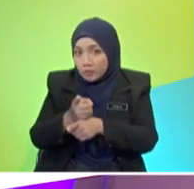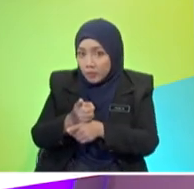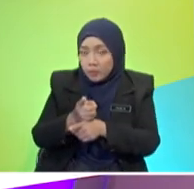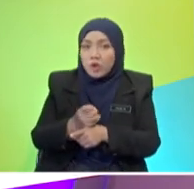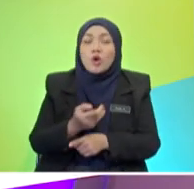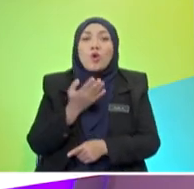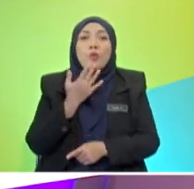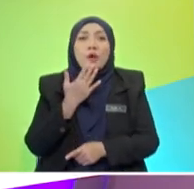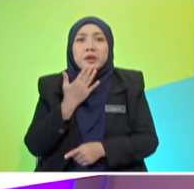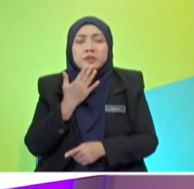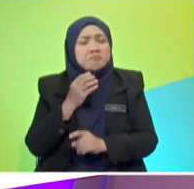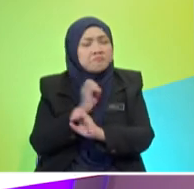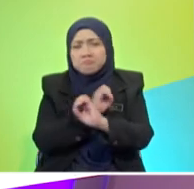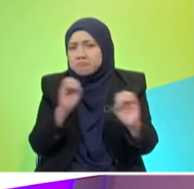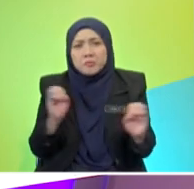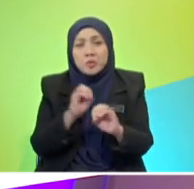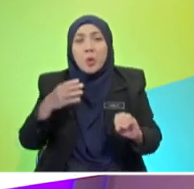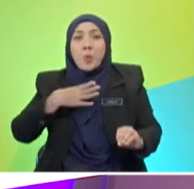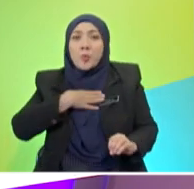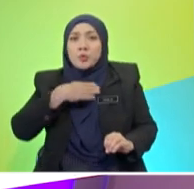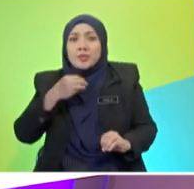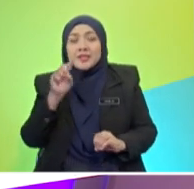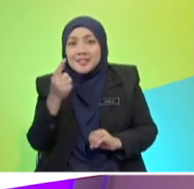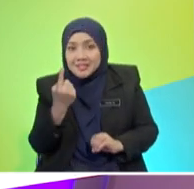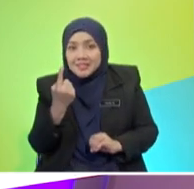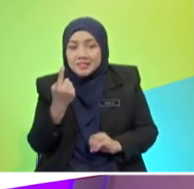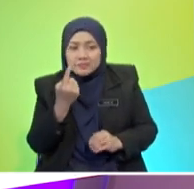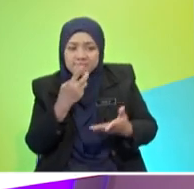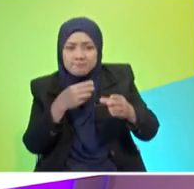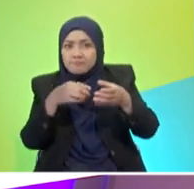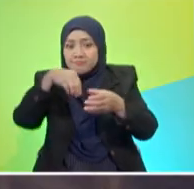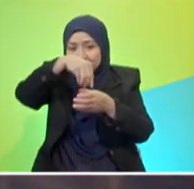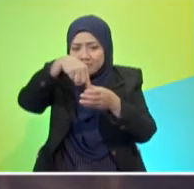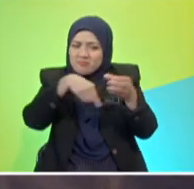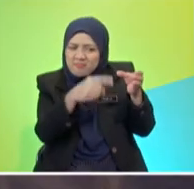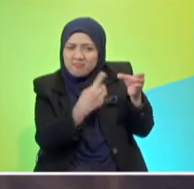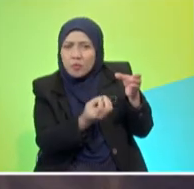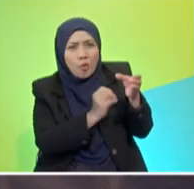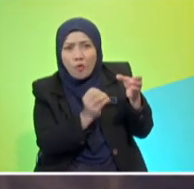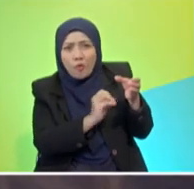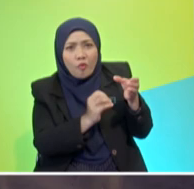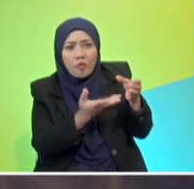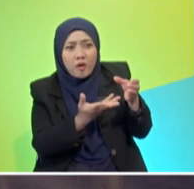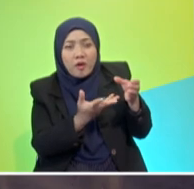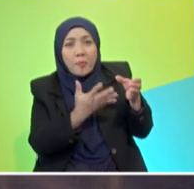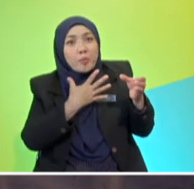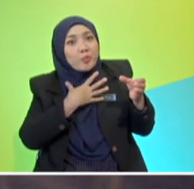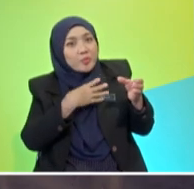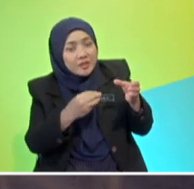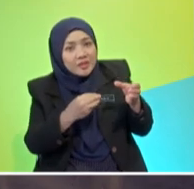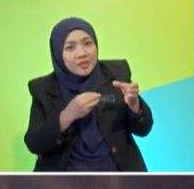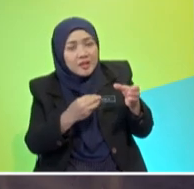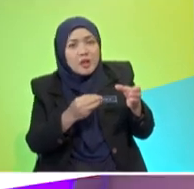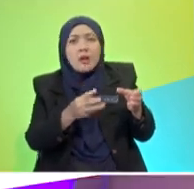berwarna jernih. Cikgu rasa cikgu nak letak sedikit pewarna di dalam air ni. Boleh je. Sebelum tu cikgu